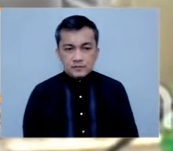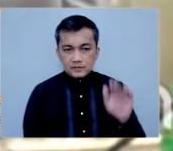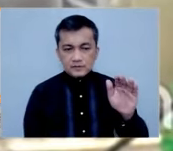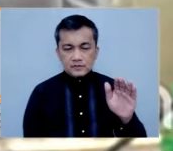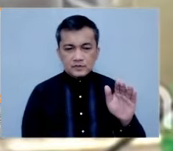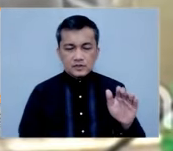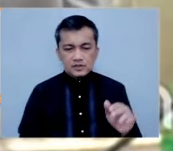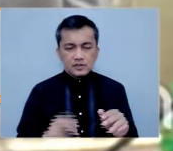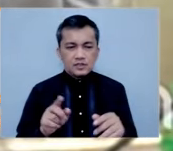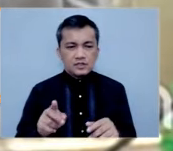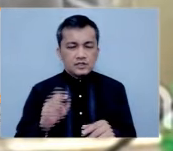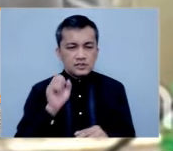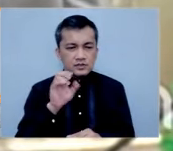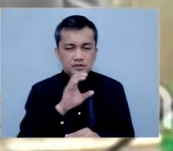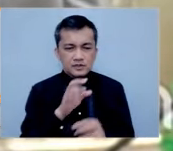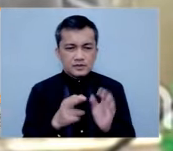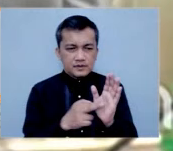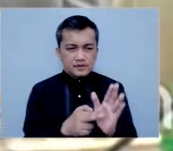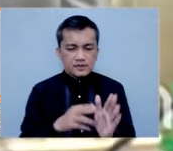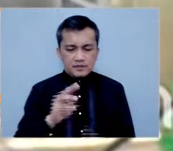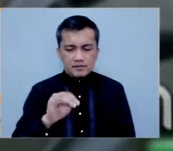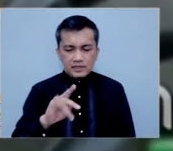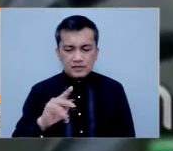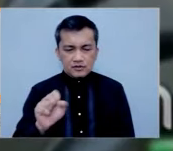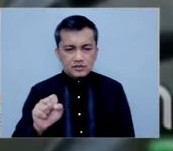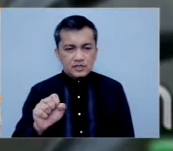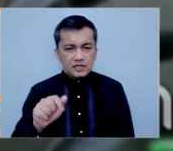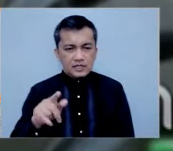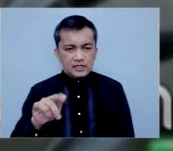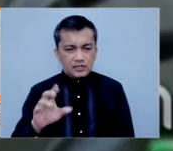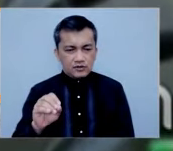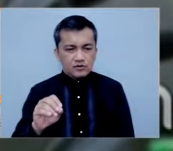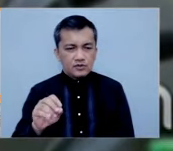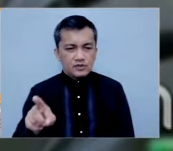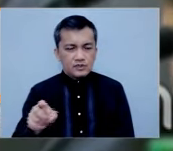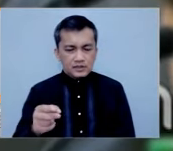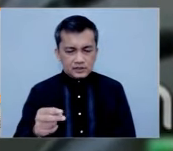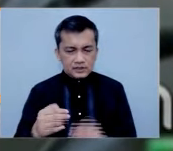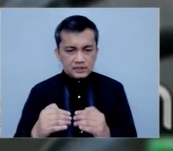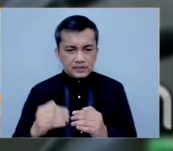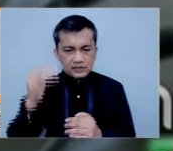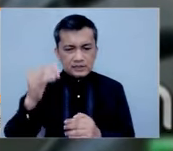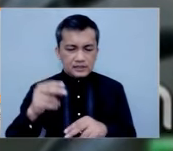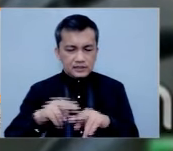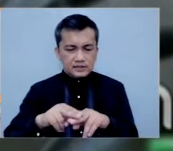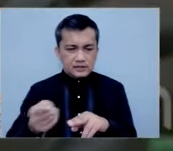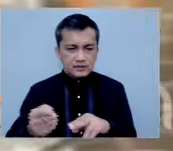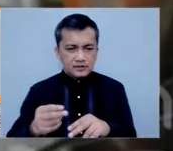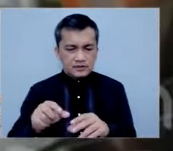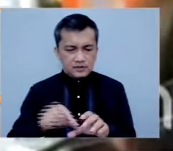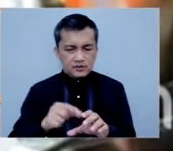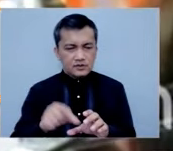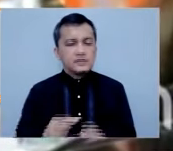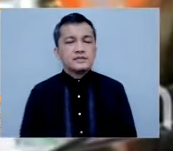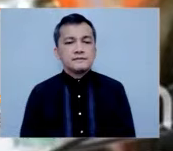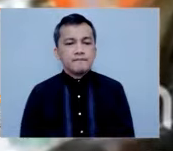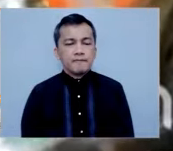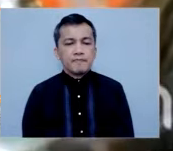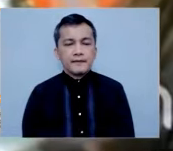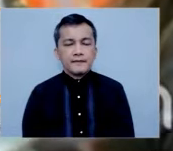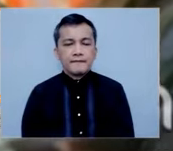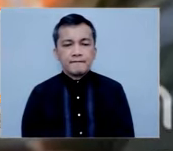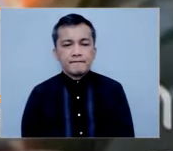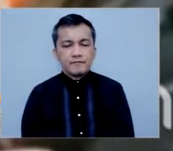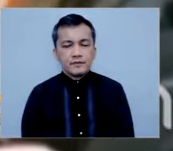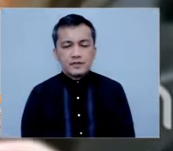Senior Citizens Representative Milagros Aquino magsaysay, taasan na rin ang discount sa mga grocery store. Kasi 65